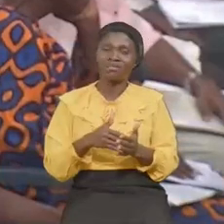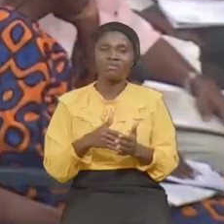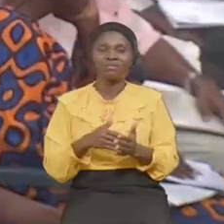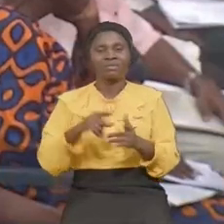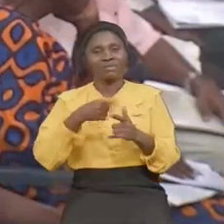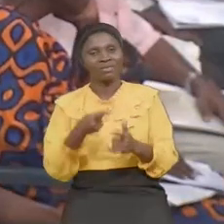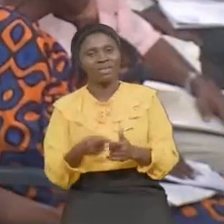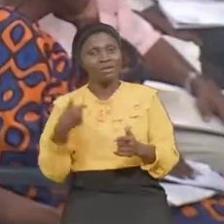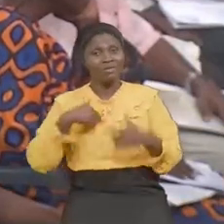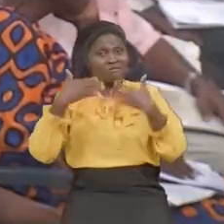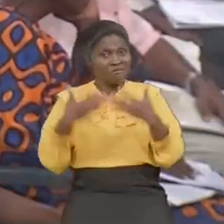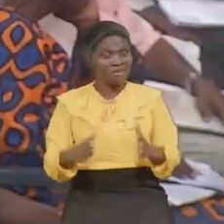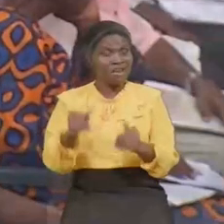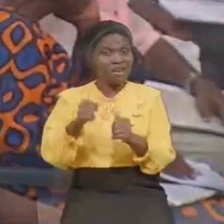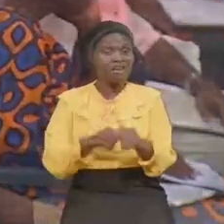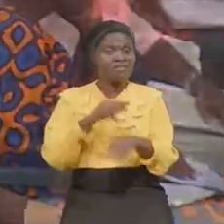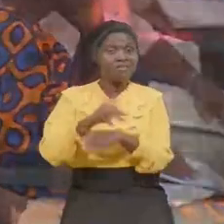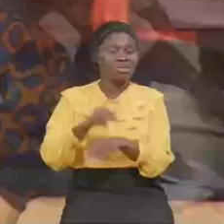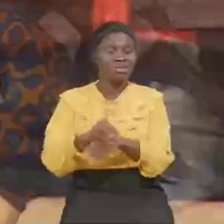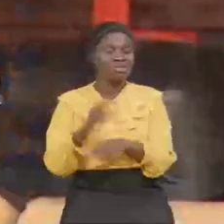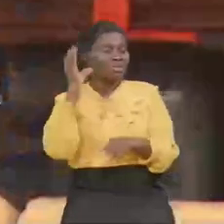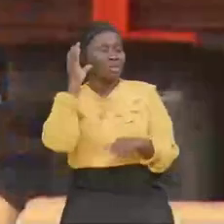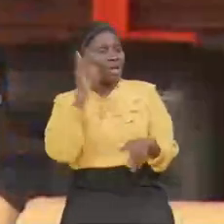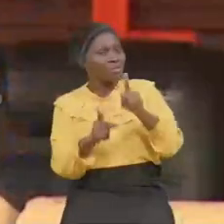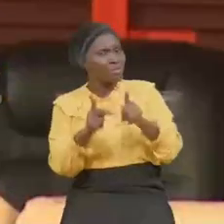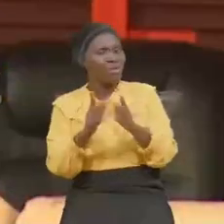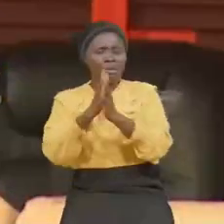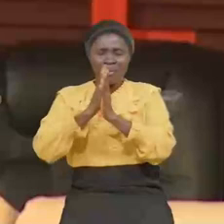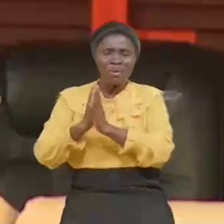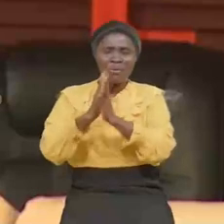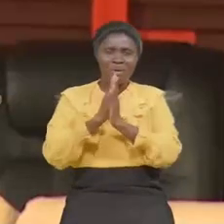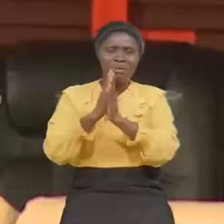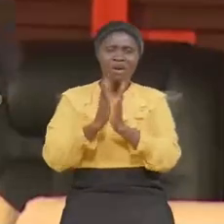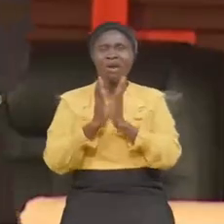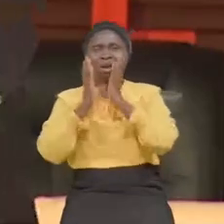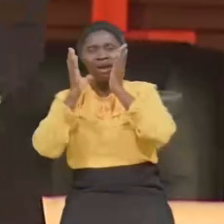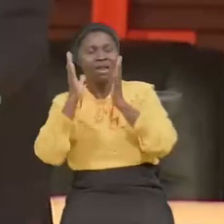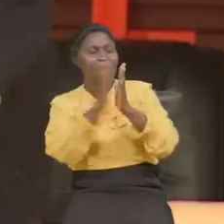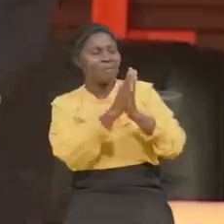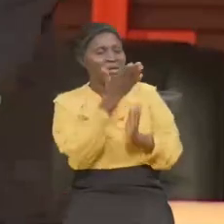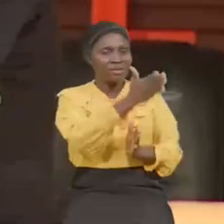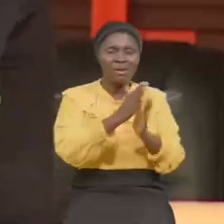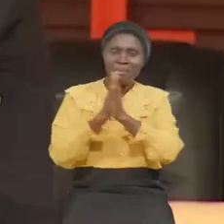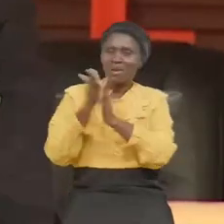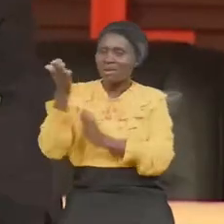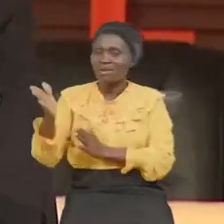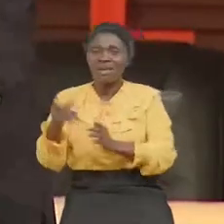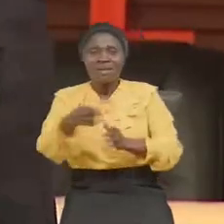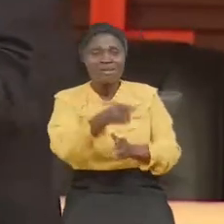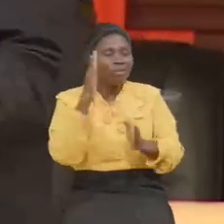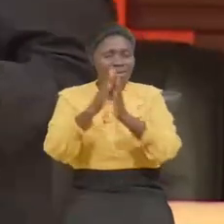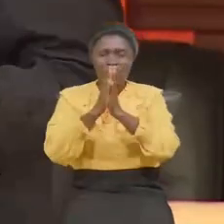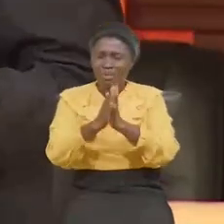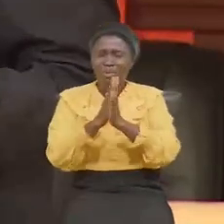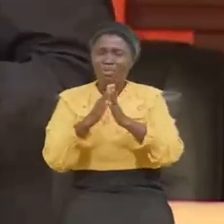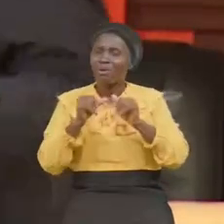chaque message. Vous entendez des gens prier là-bas. Vous entendez des gens priant par là-bas. Et ils priaient jusqu'à ce que le